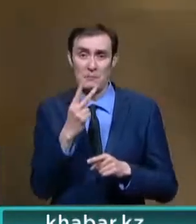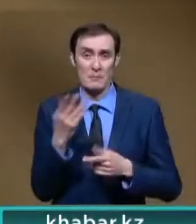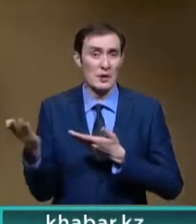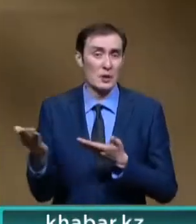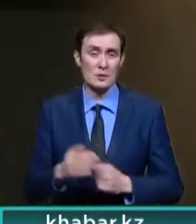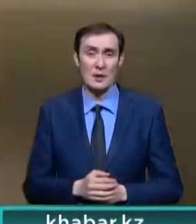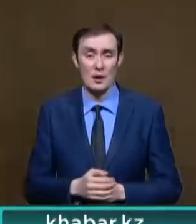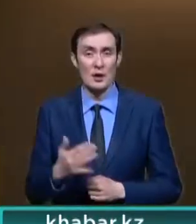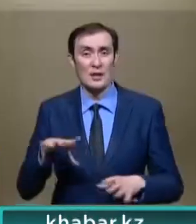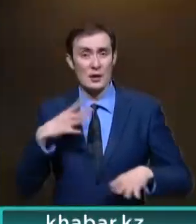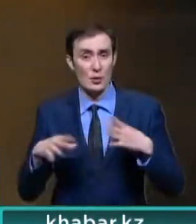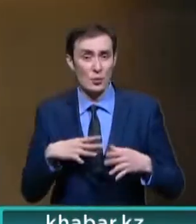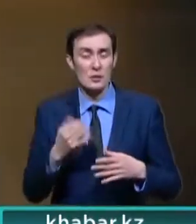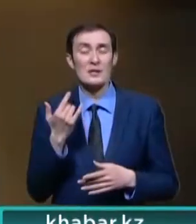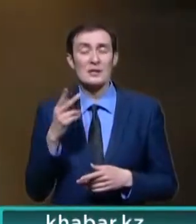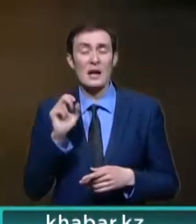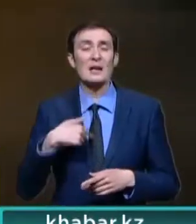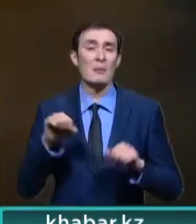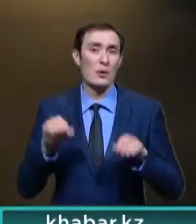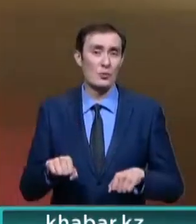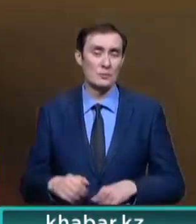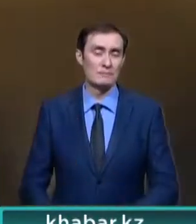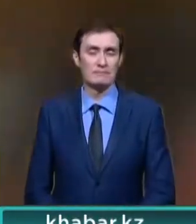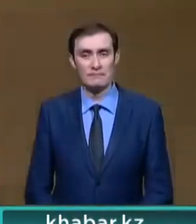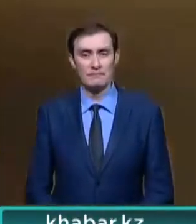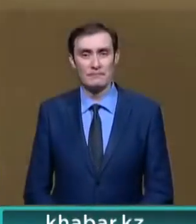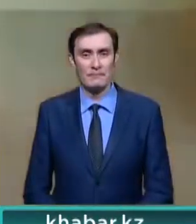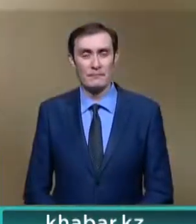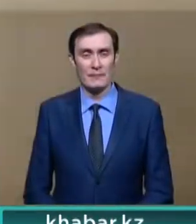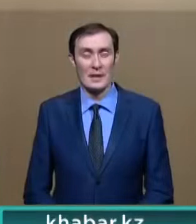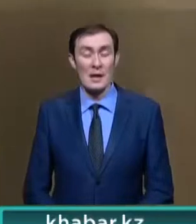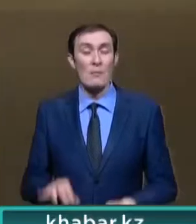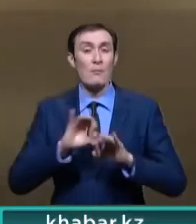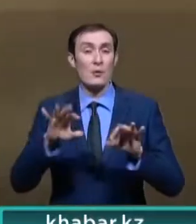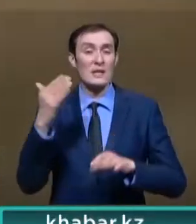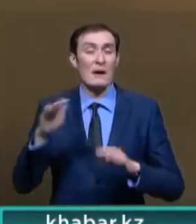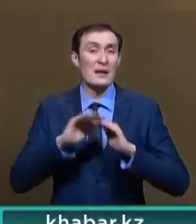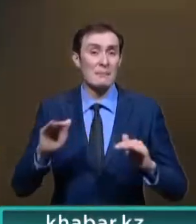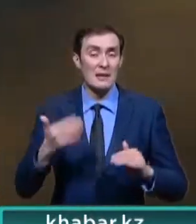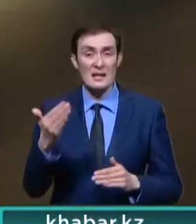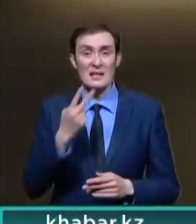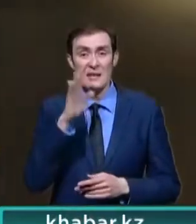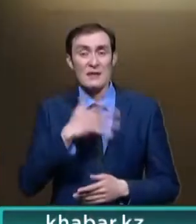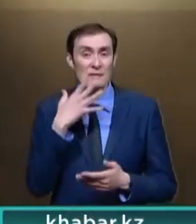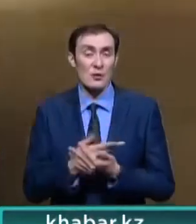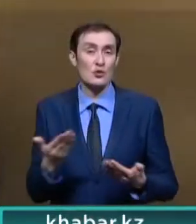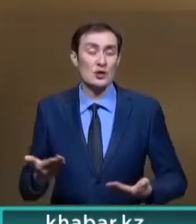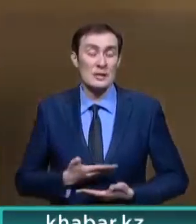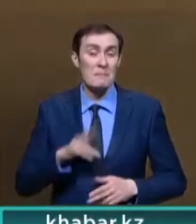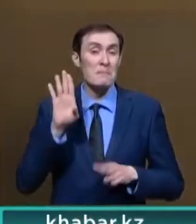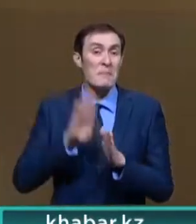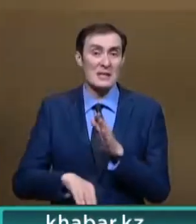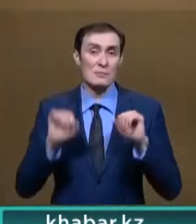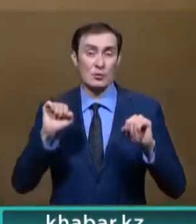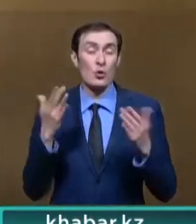вот тренируй как могу по словам ребят они не видят свою жизнь без спорта да